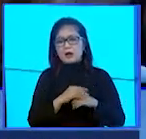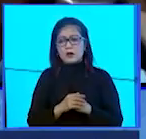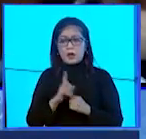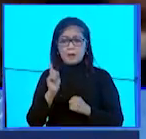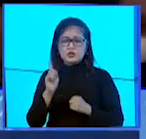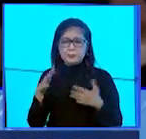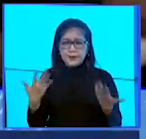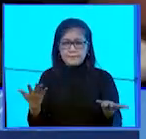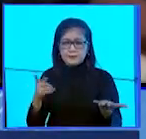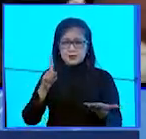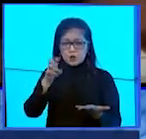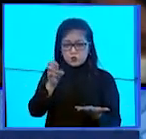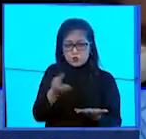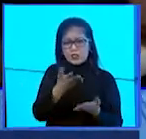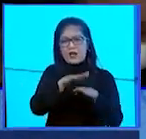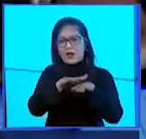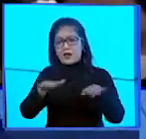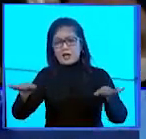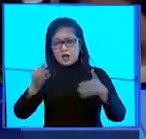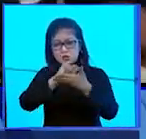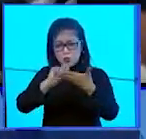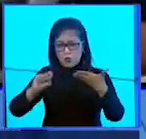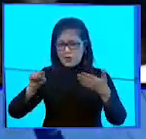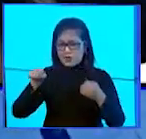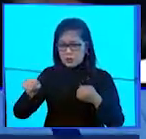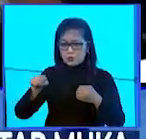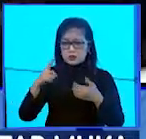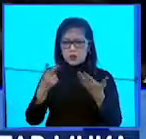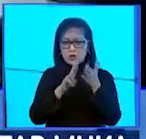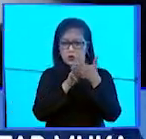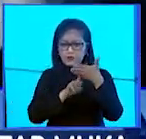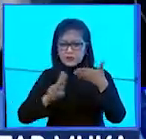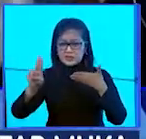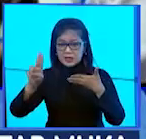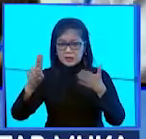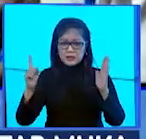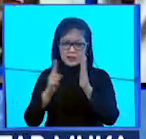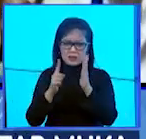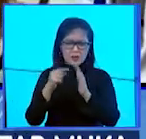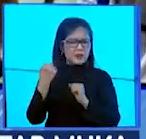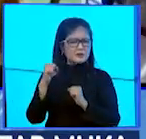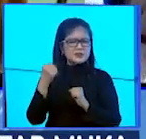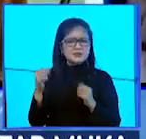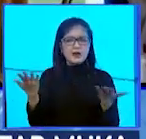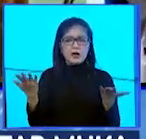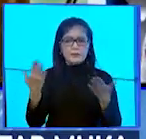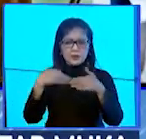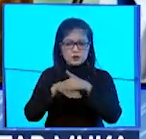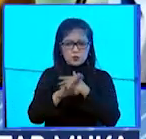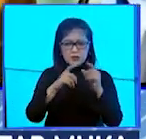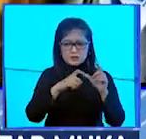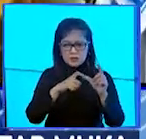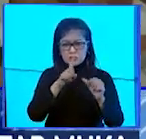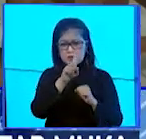jutaan anak didik kita terutama juga yang dimaksud yang yang kuliah mereka tidak bisa melakukan tetap muka mereka masuk list semester 1 sekarang